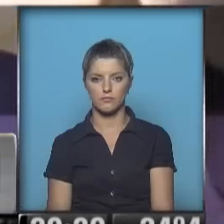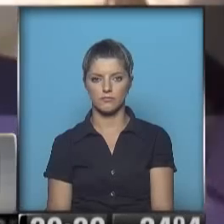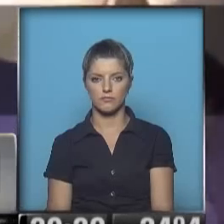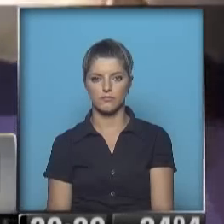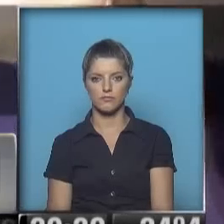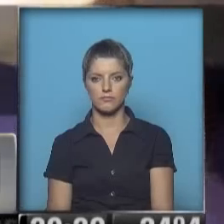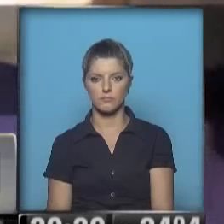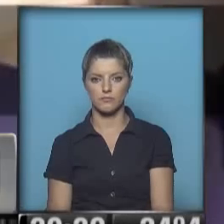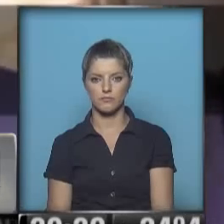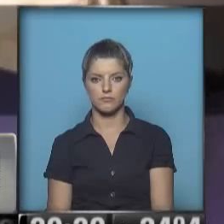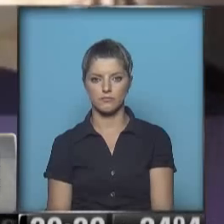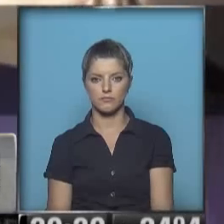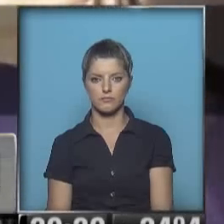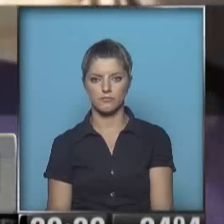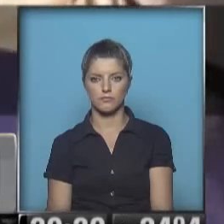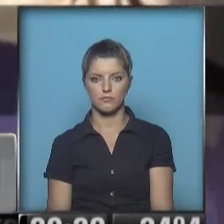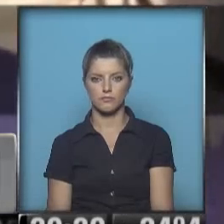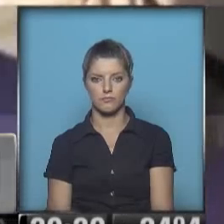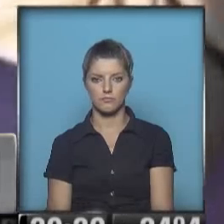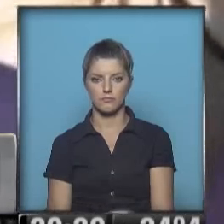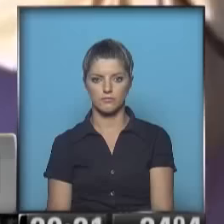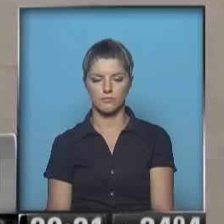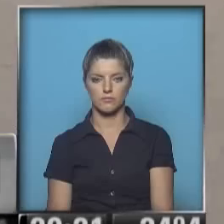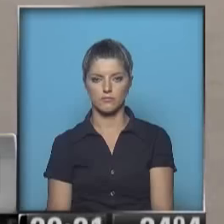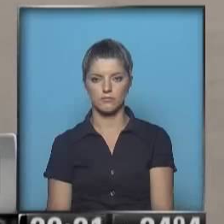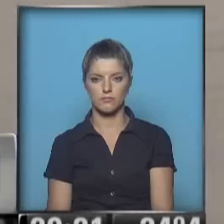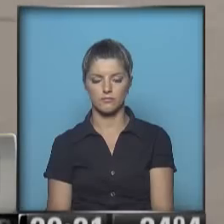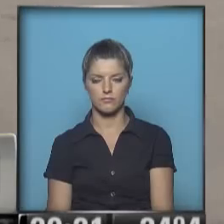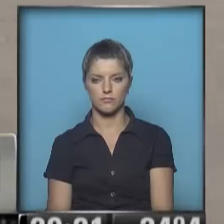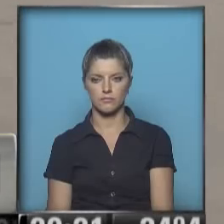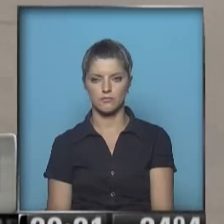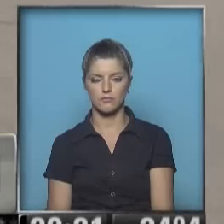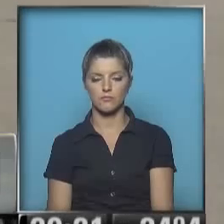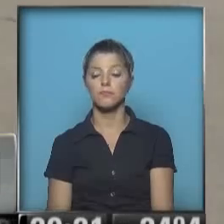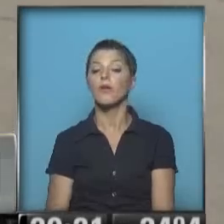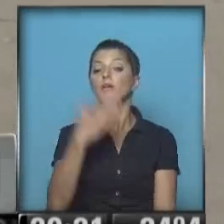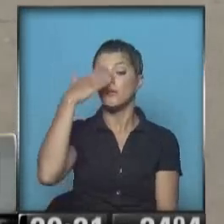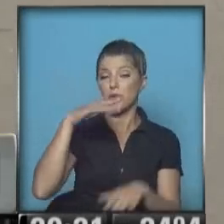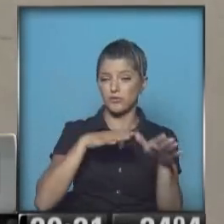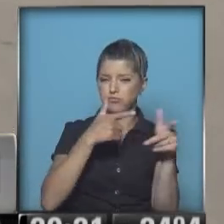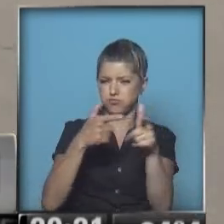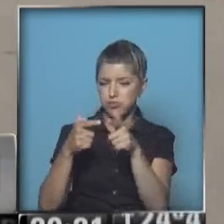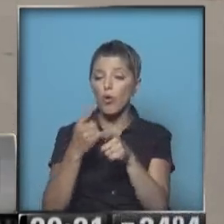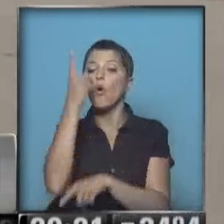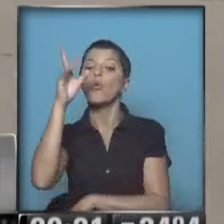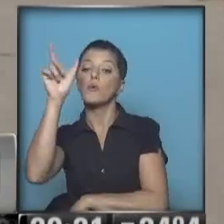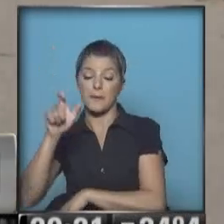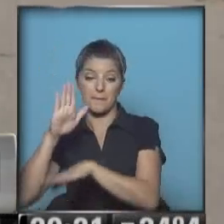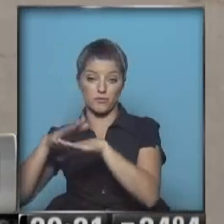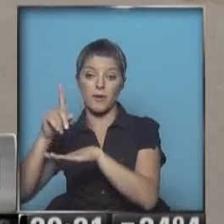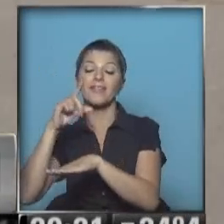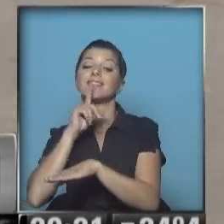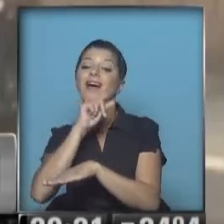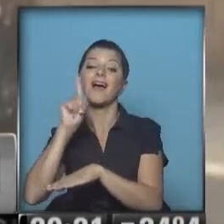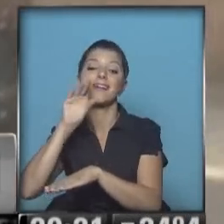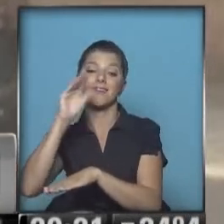चाहिए कि जिन्होंने ये सब किया उनको बहुत सजा देनी चाहिए Después del ataque, un portavoz de los talibanes reivindicó el